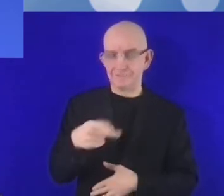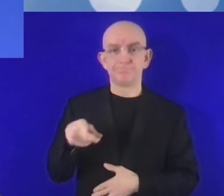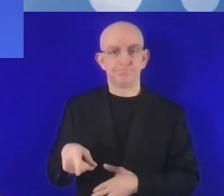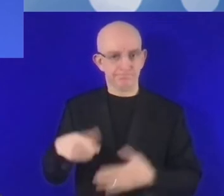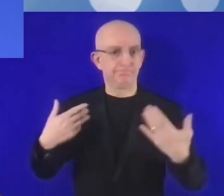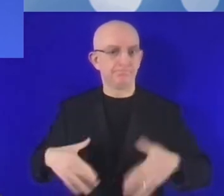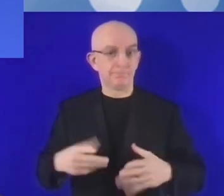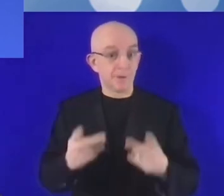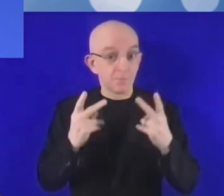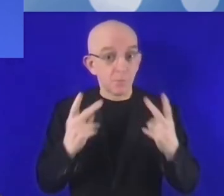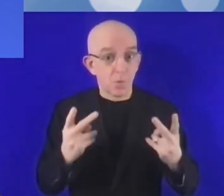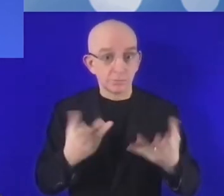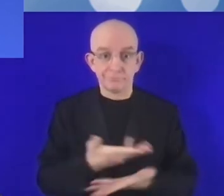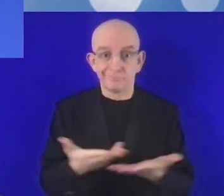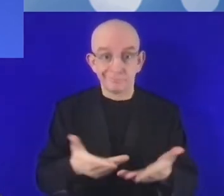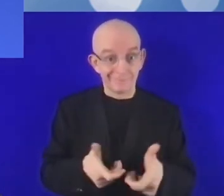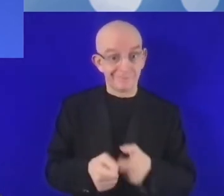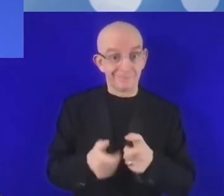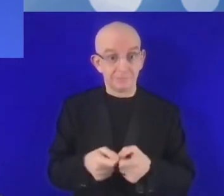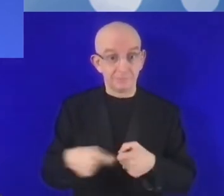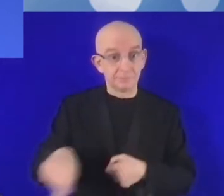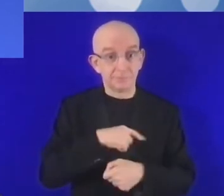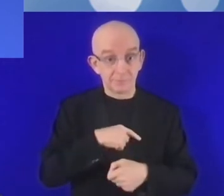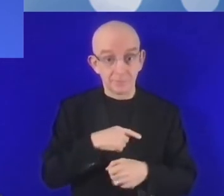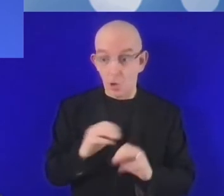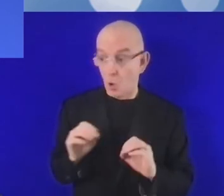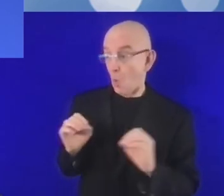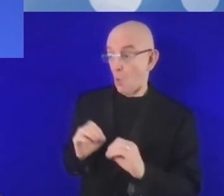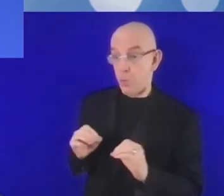Il y a beaucoup de choses qui... Je pense que dans beaucoup de domaines de la vie, vous avez pu remarquer